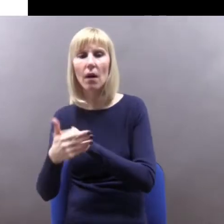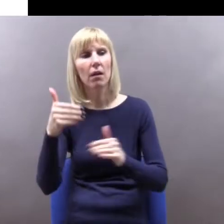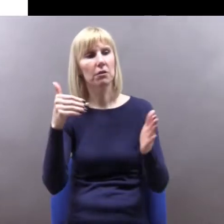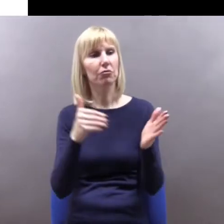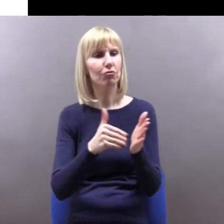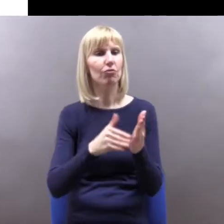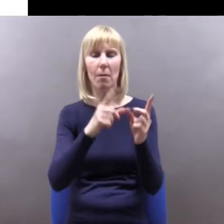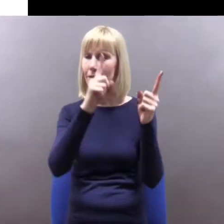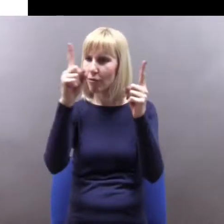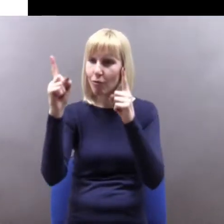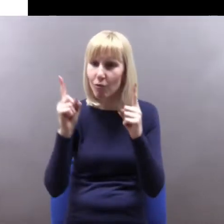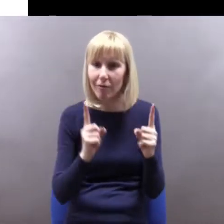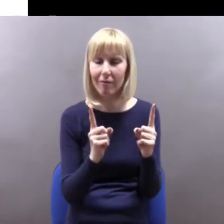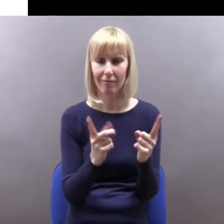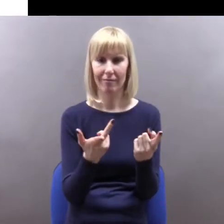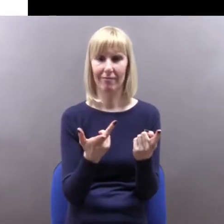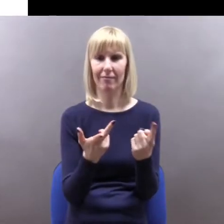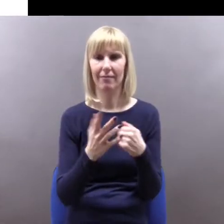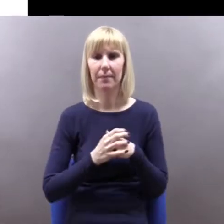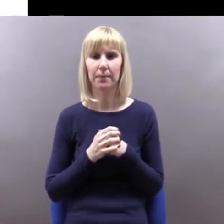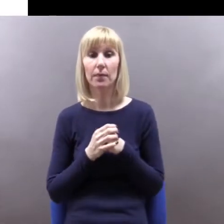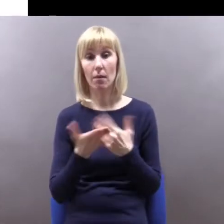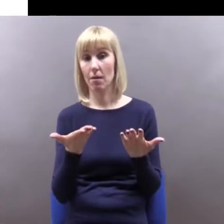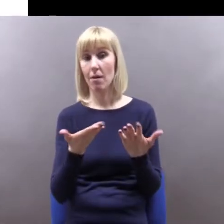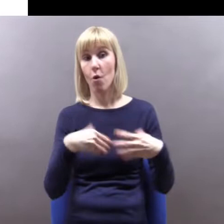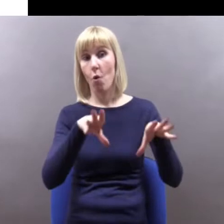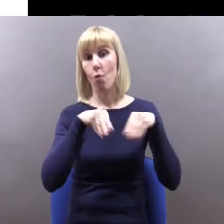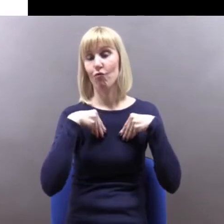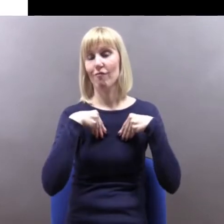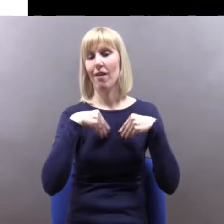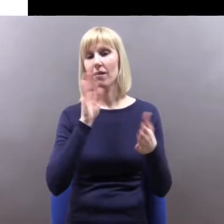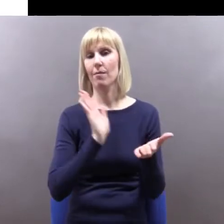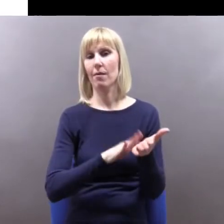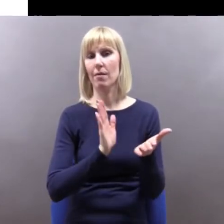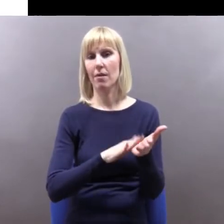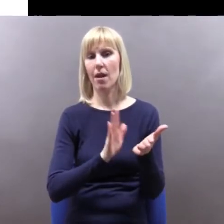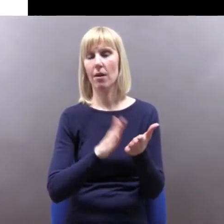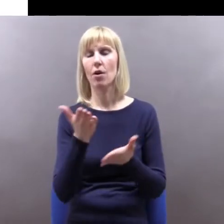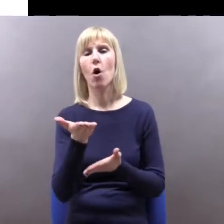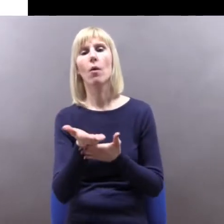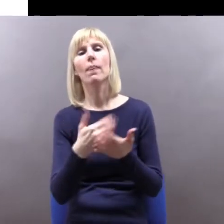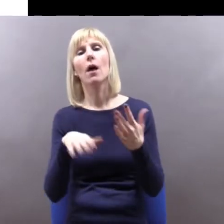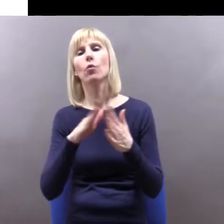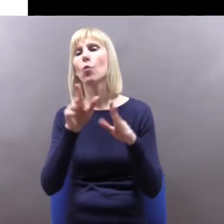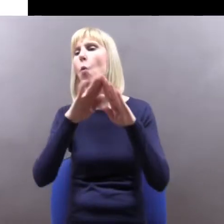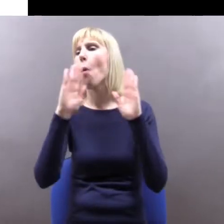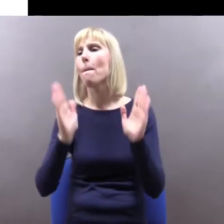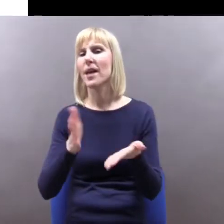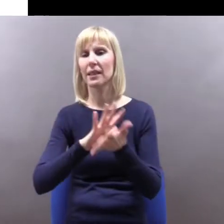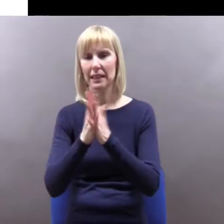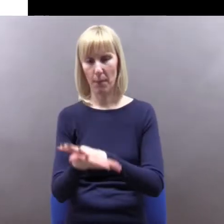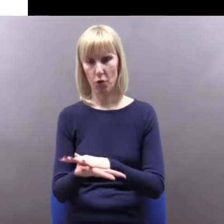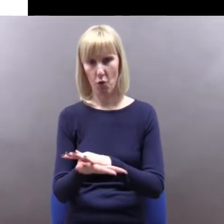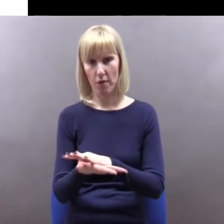to, że w tak trudnym, niewdzięcznym środowisku, w tak trudnym obiekcie udało nam